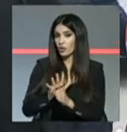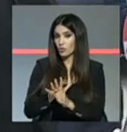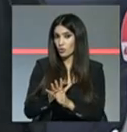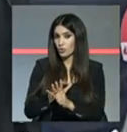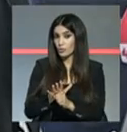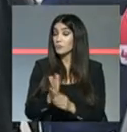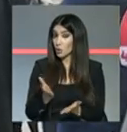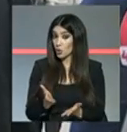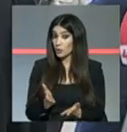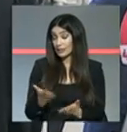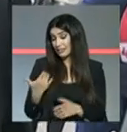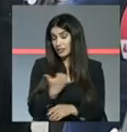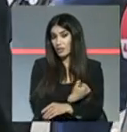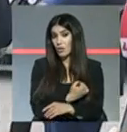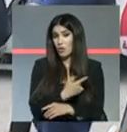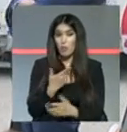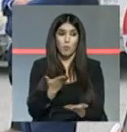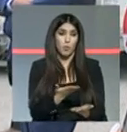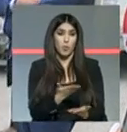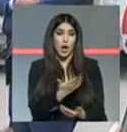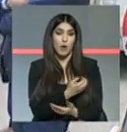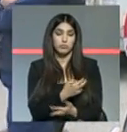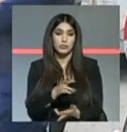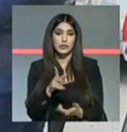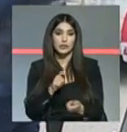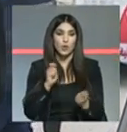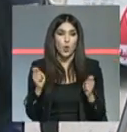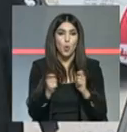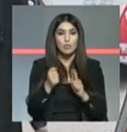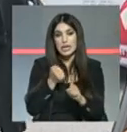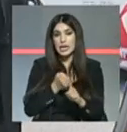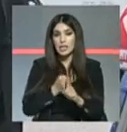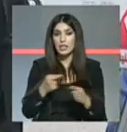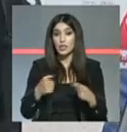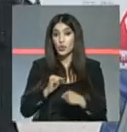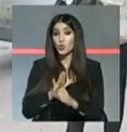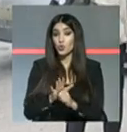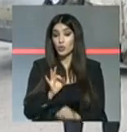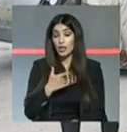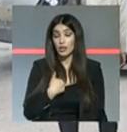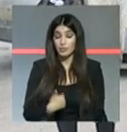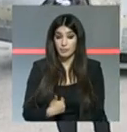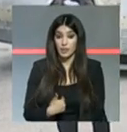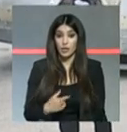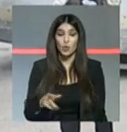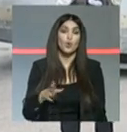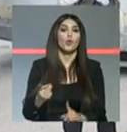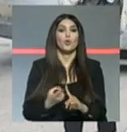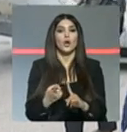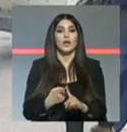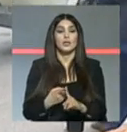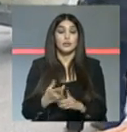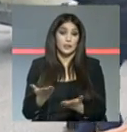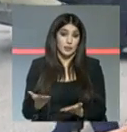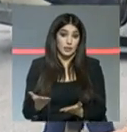ثم كون الفاكسان في حد ذاته هو نقلة في مجابهة الفيروس، فنحن كنا في حال دفاع وتوا ولينا في حال هجوم.